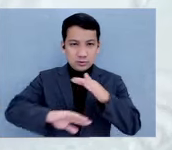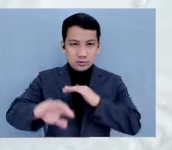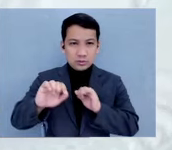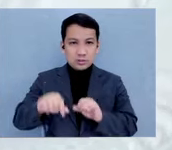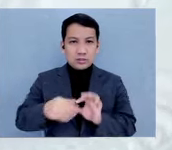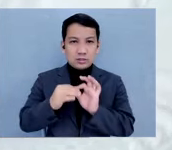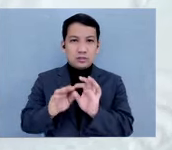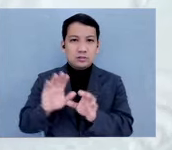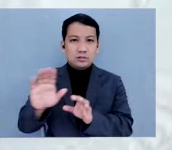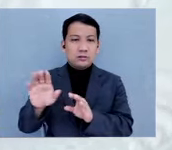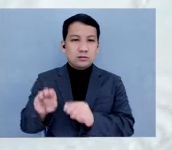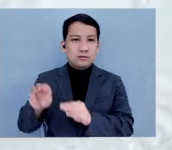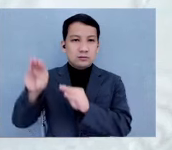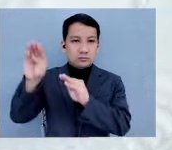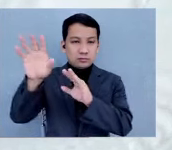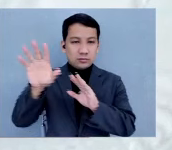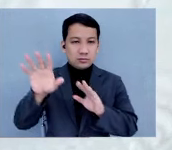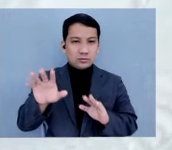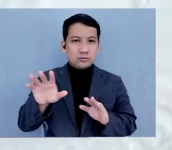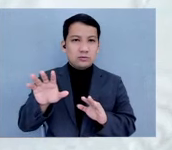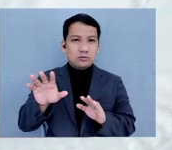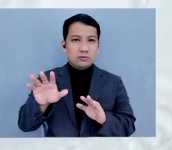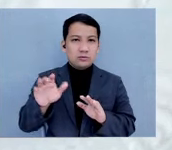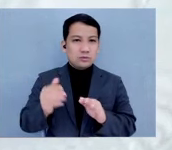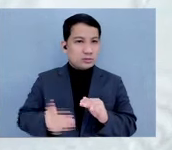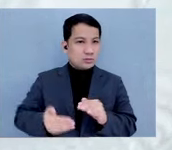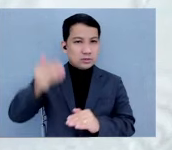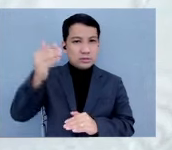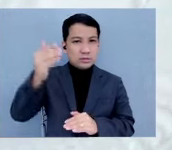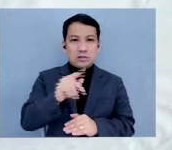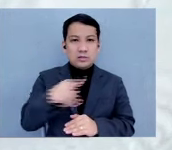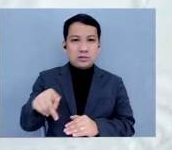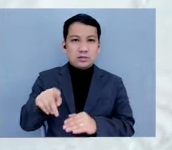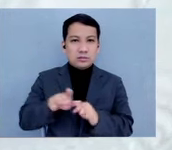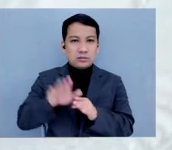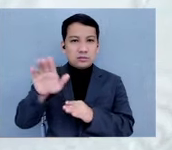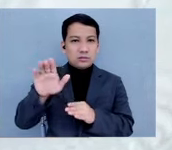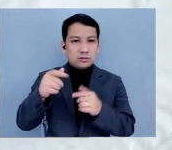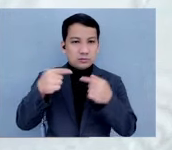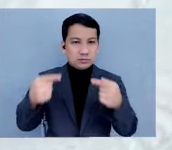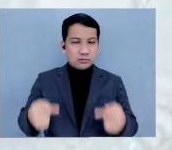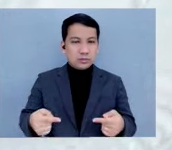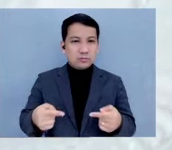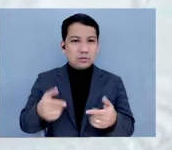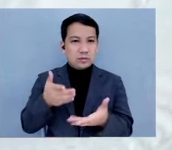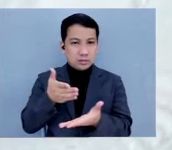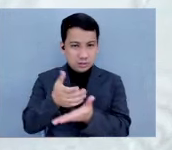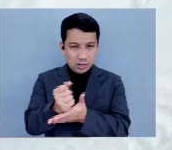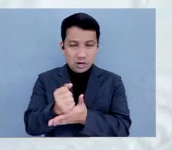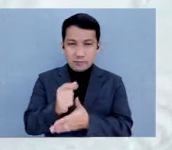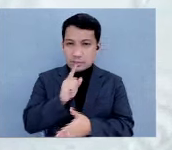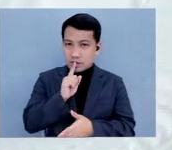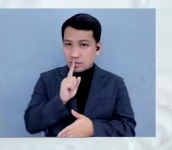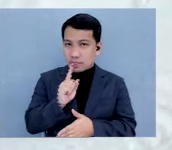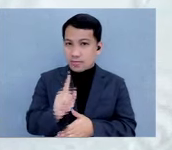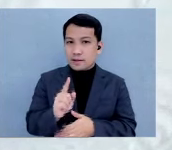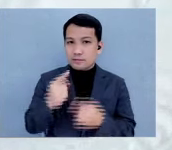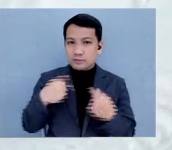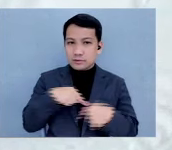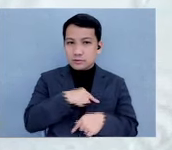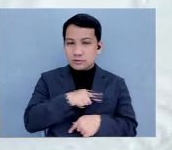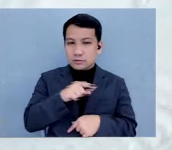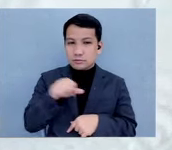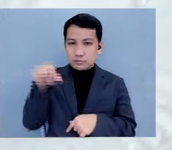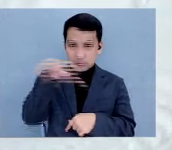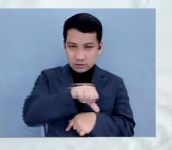ng batayog sa lahat na bundok apo, sulong bayan ko, ipaglaban karapatan sa manlulupig, di